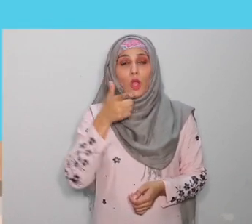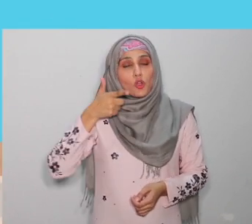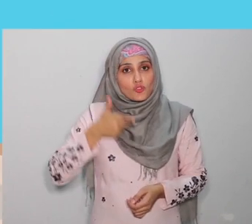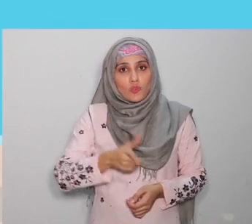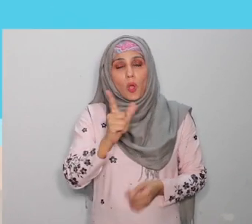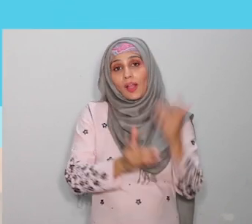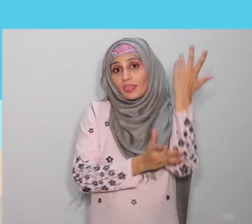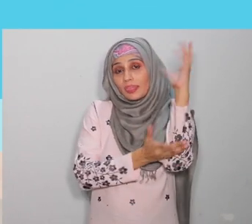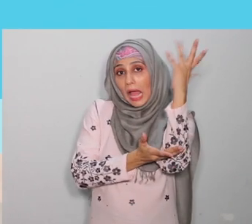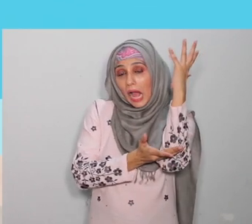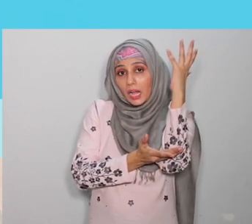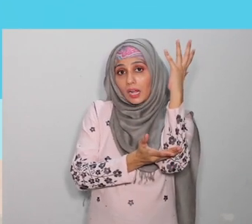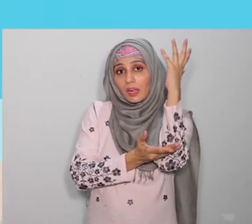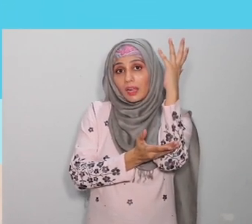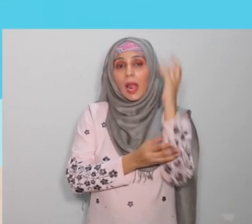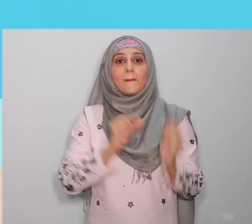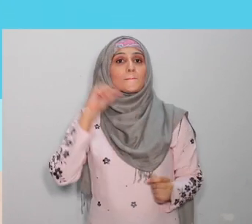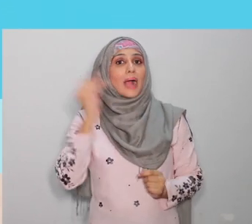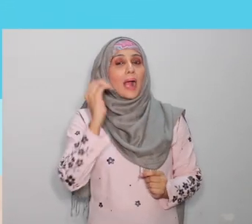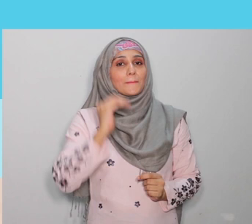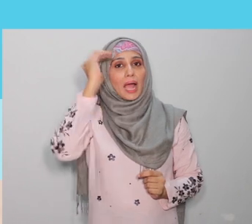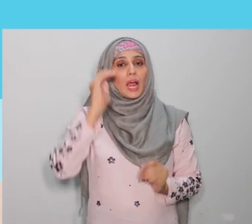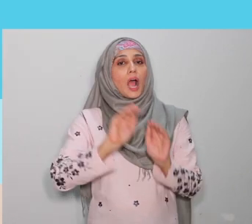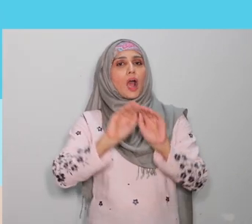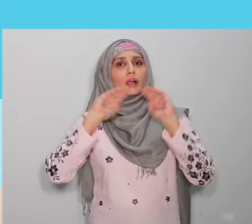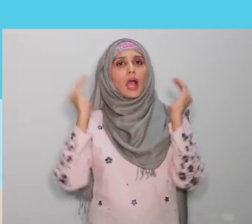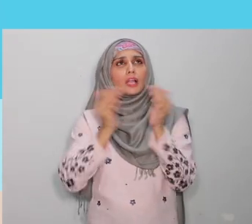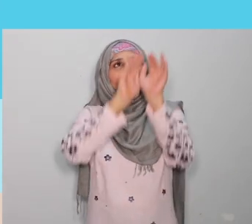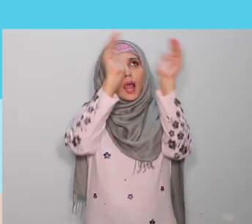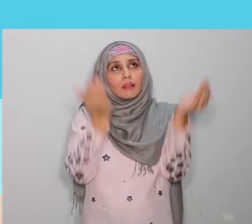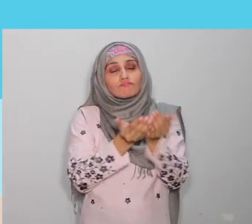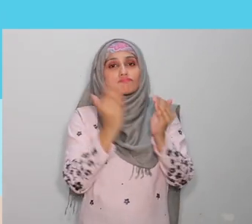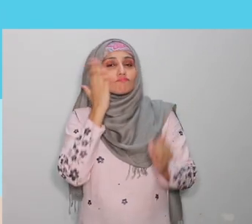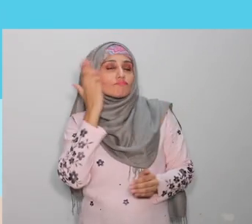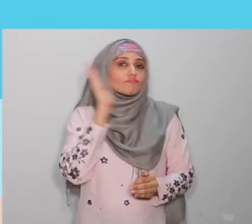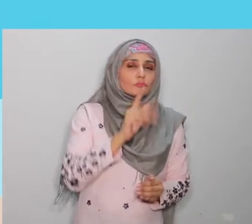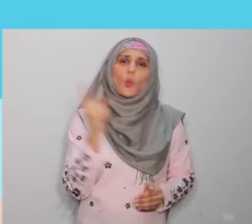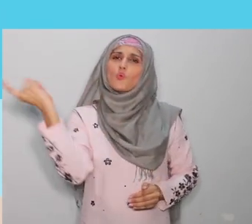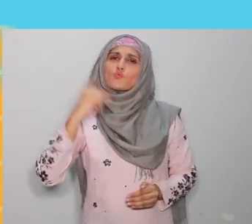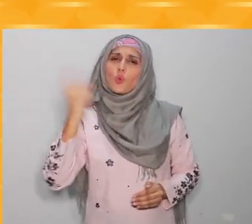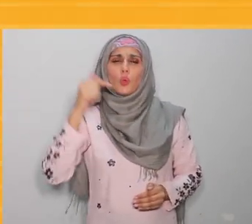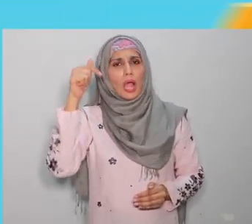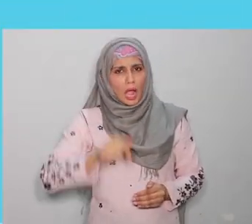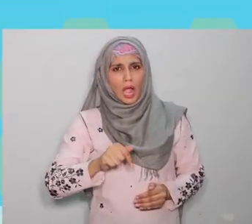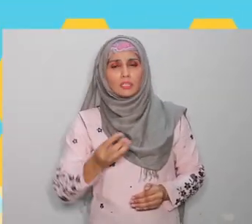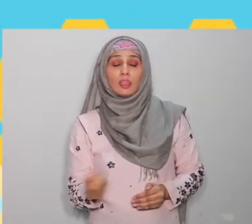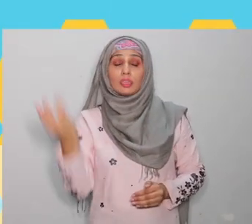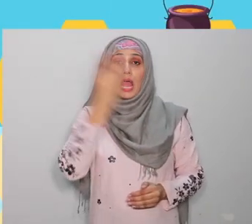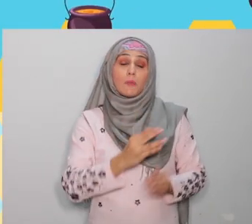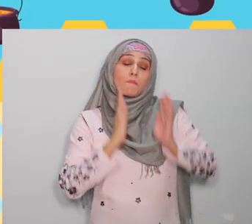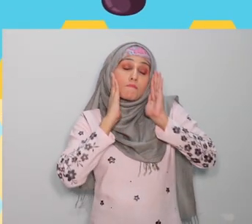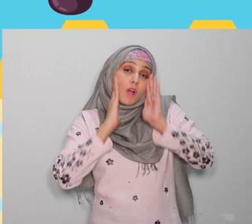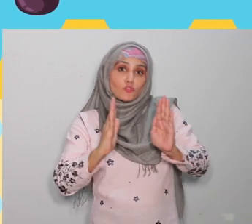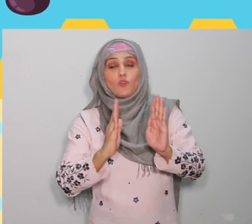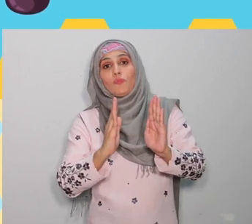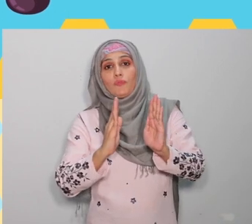गांव के इस दरख्त पर आपा भी अपने ख़ानदान के साथ रहती थी। रोज़ की तरह आज भी